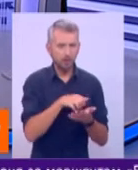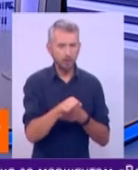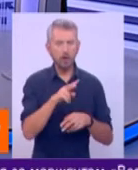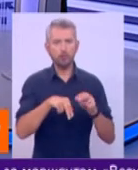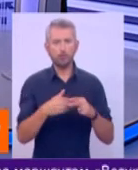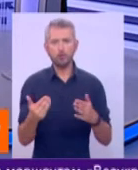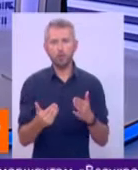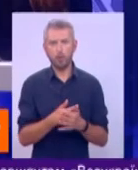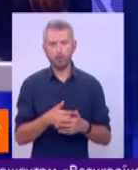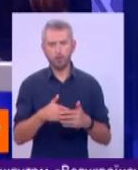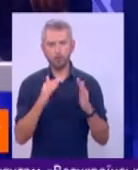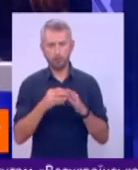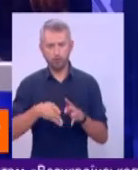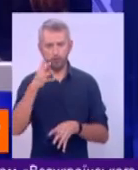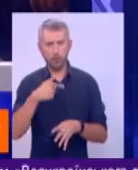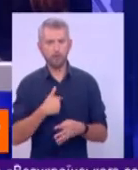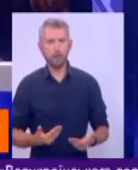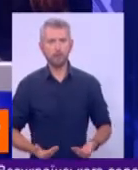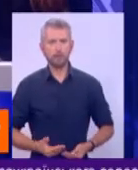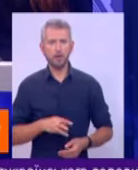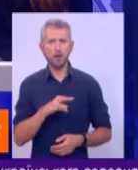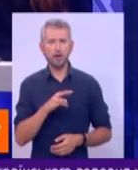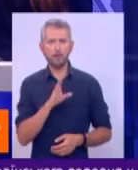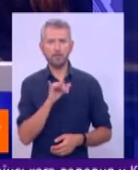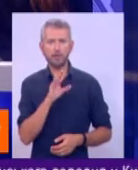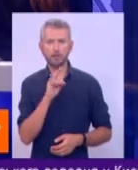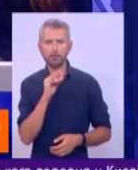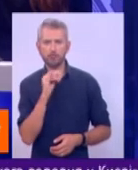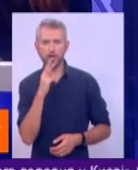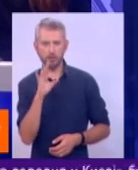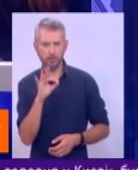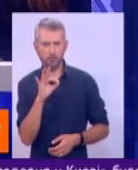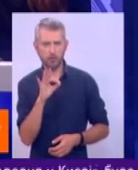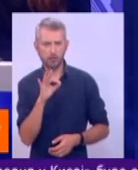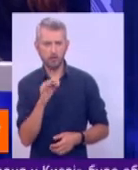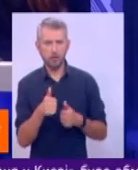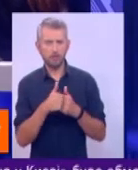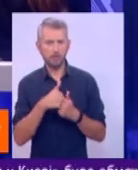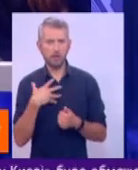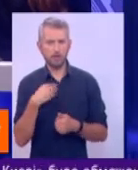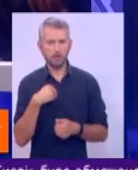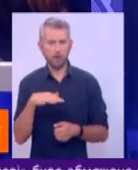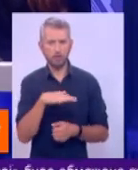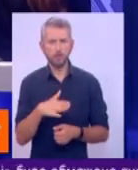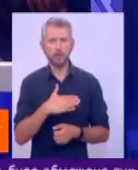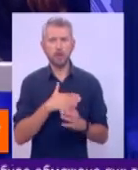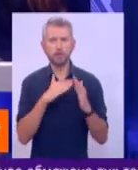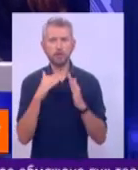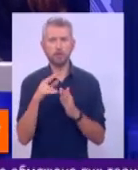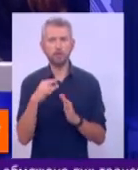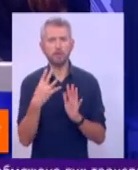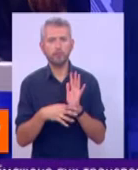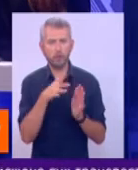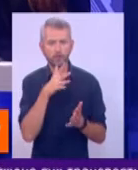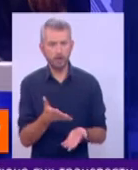красивые дома. Вот я живу у Владимира Винниченко, это возле Павловского скверика, недалеко от Львовской площади. Нашим домам уже по 90